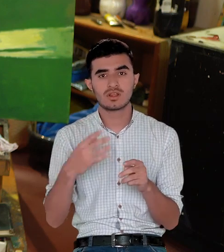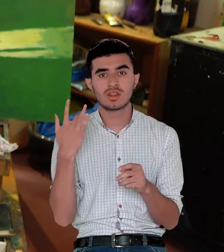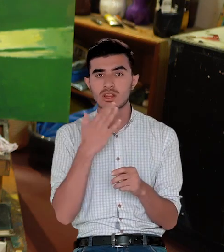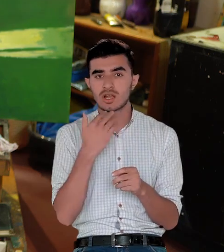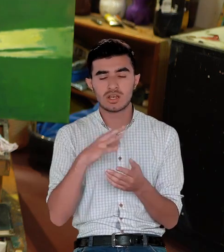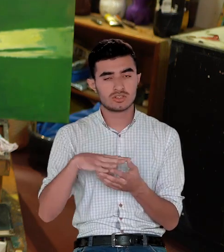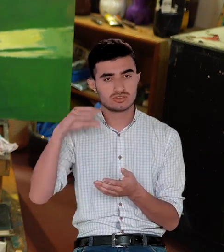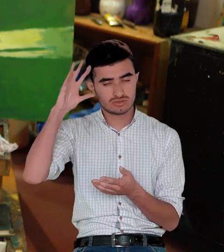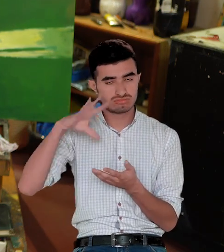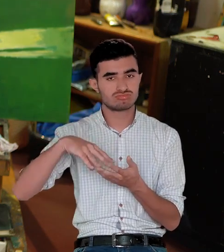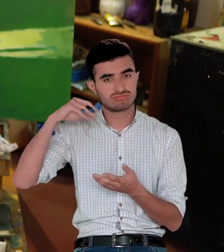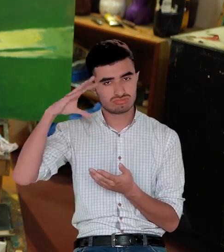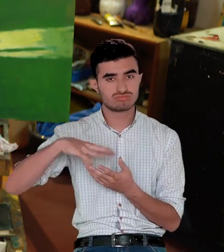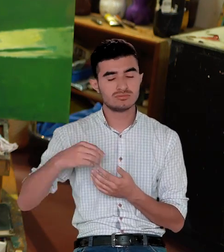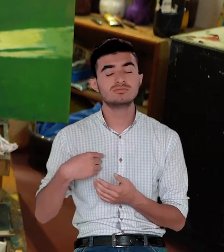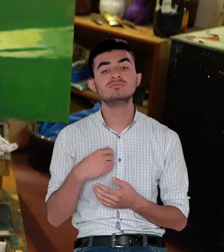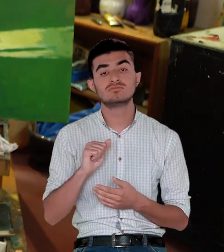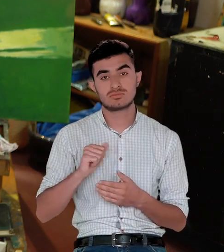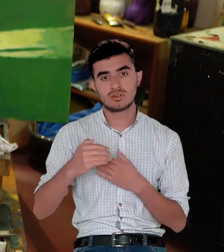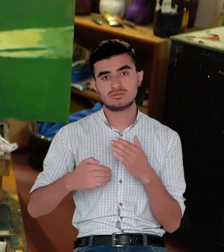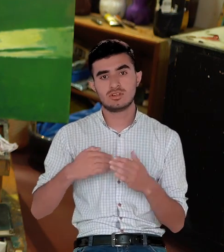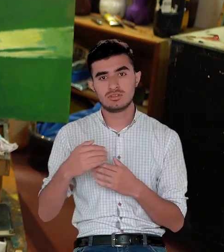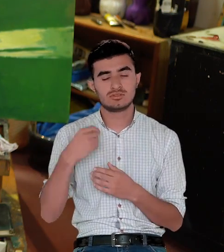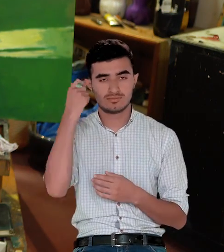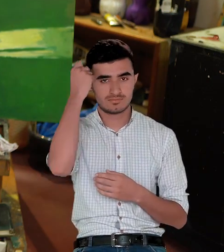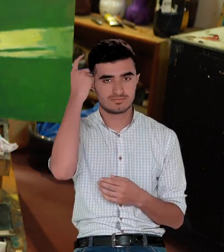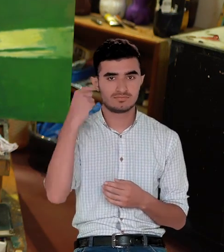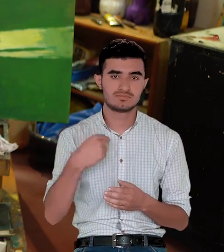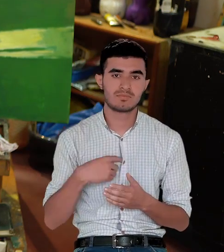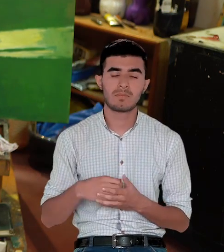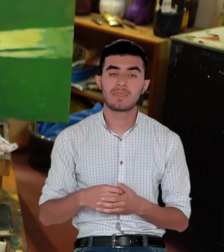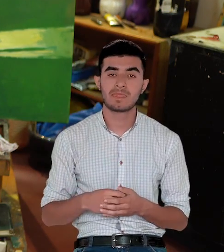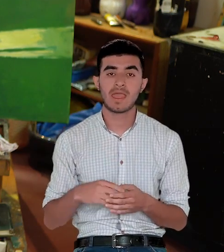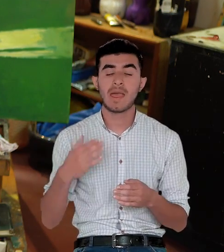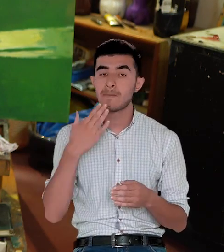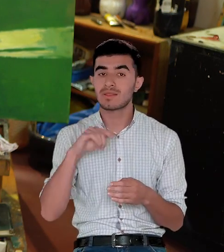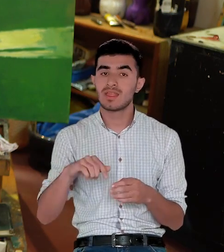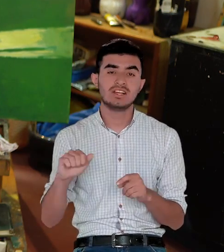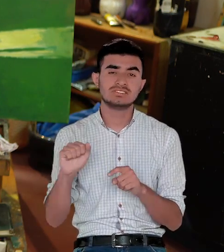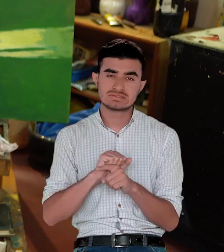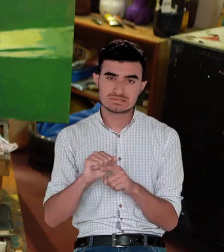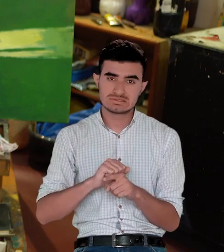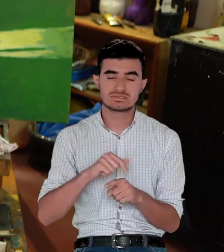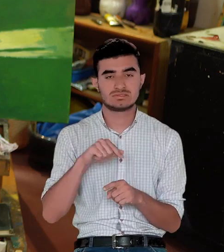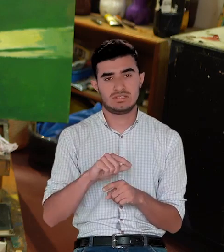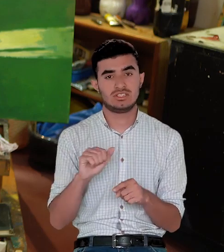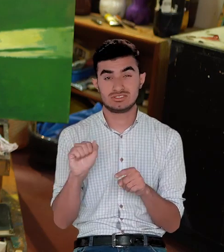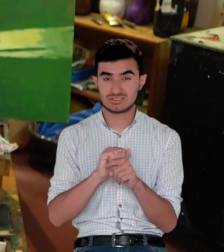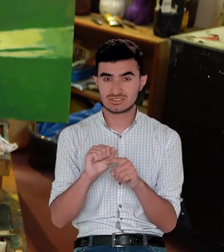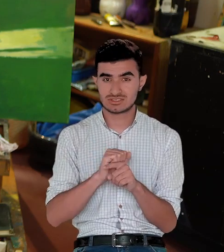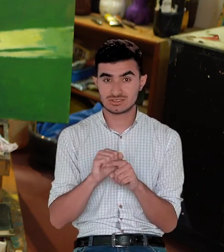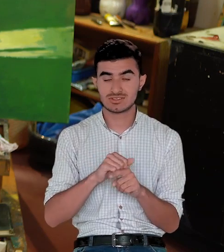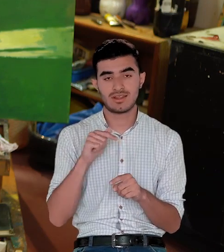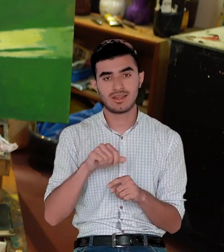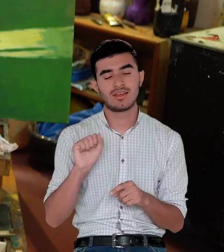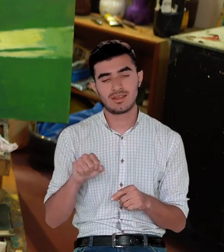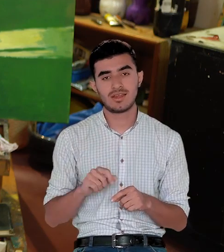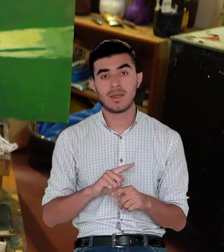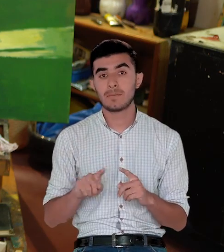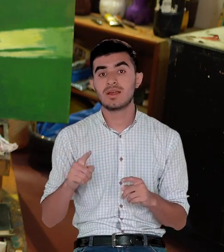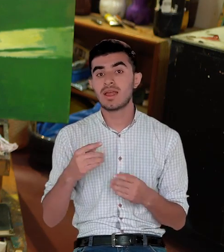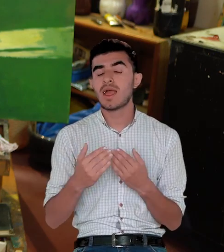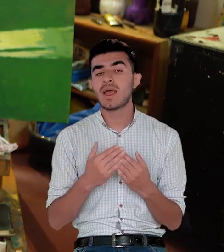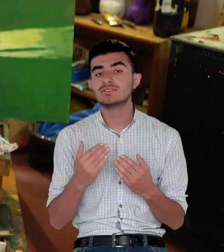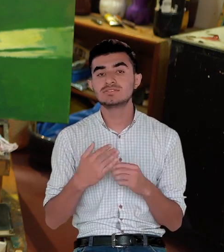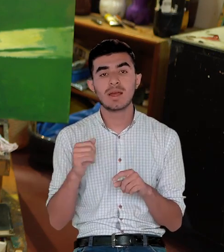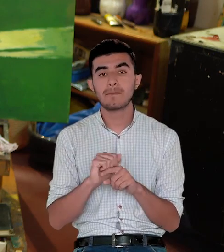ہوتا ہے, براؤن کیا ہوتا ہے, پہلے تو کچھ نہیں پتا. تو وہ کرتے وہ چیزیں مجھے آنی شروع ہو جائیں.